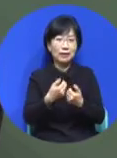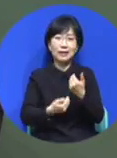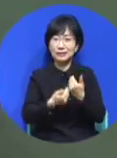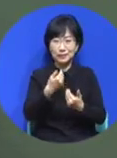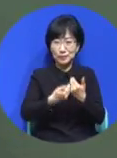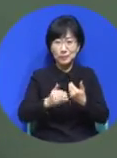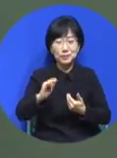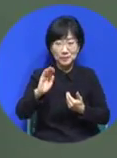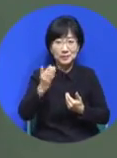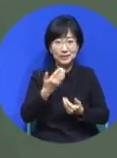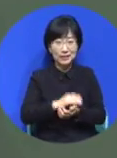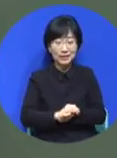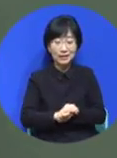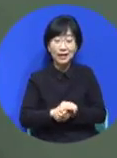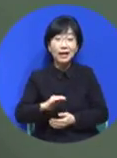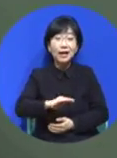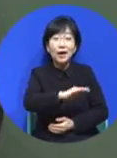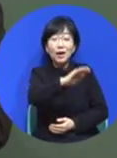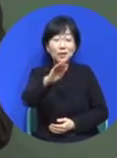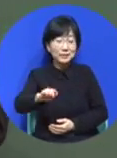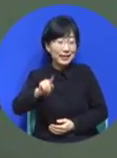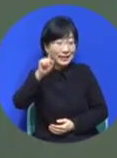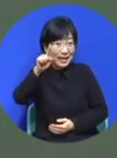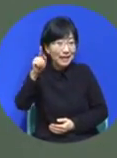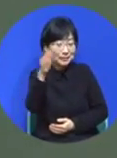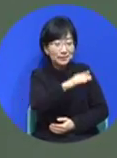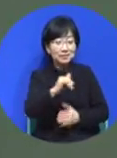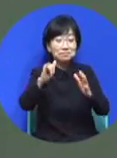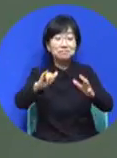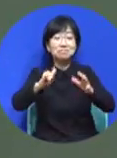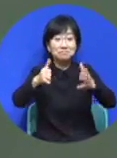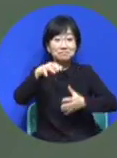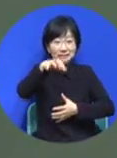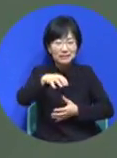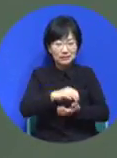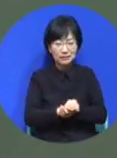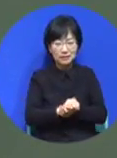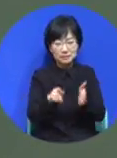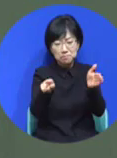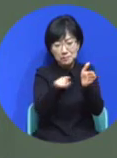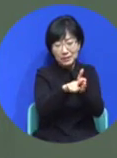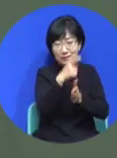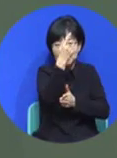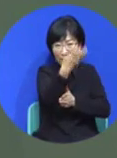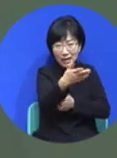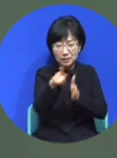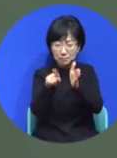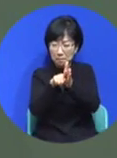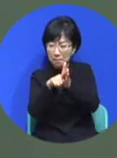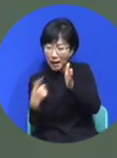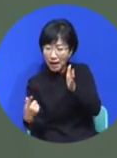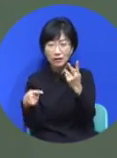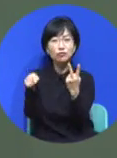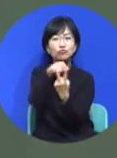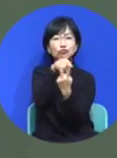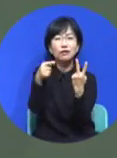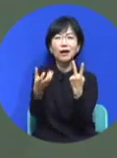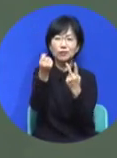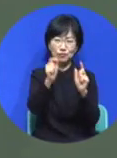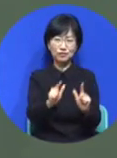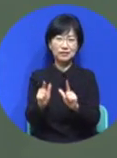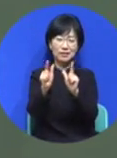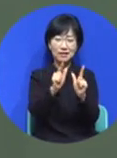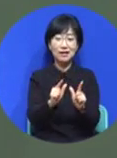내일부터 이 두 개 속에 살아야 됩니다. And starting tomorrow, you will have to live within these two worlds again. 그렇죠. Right?